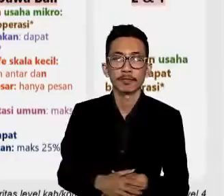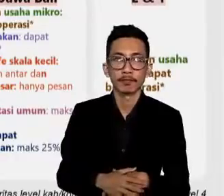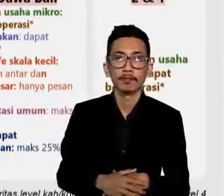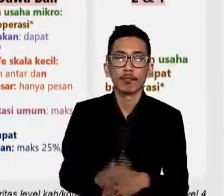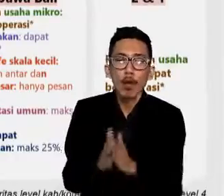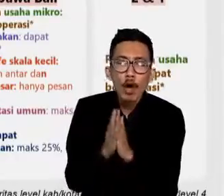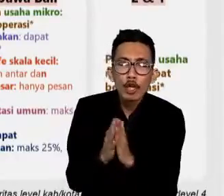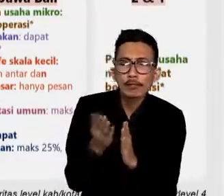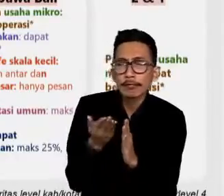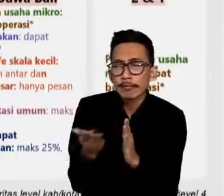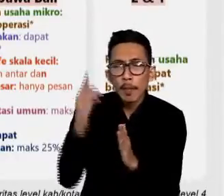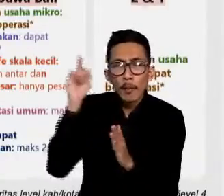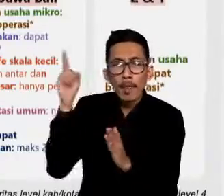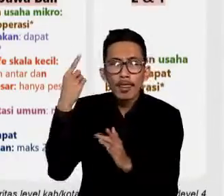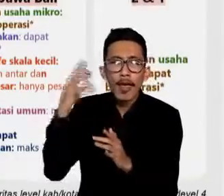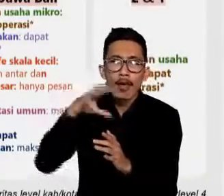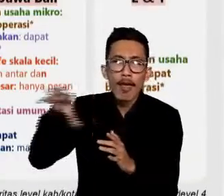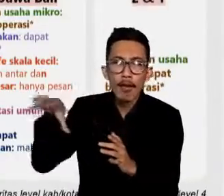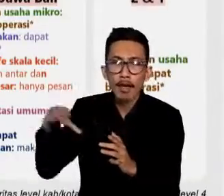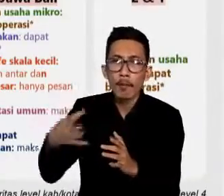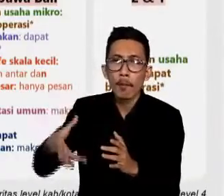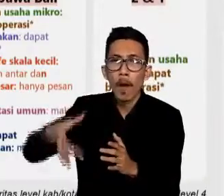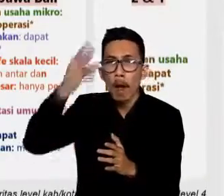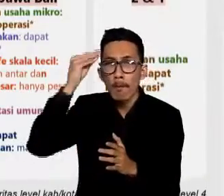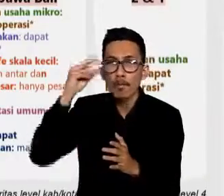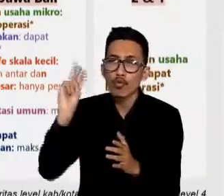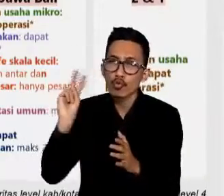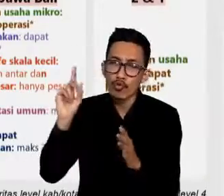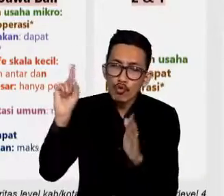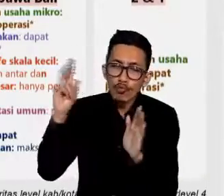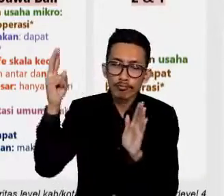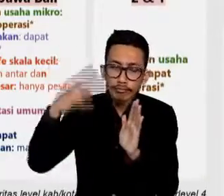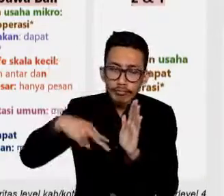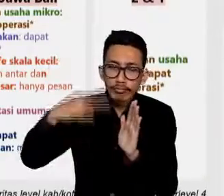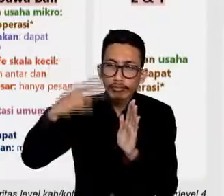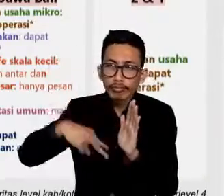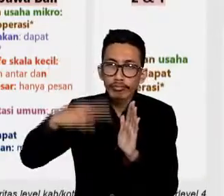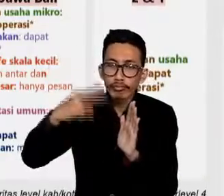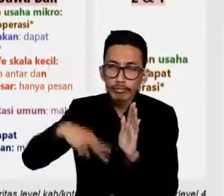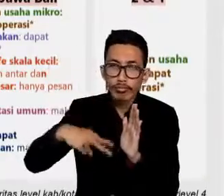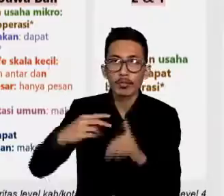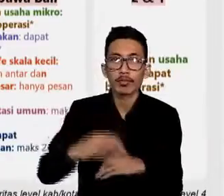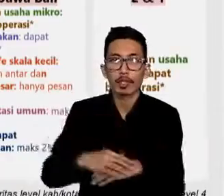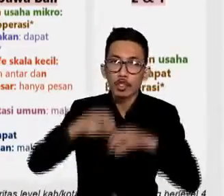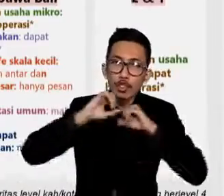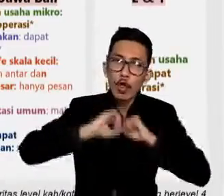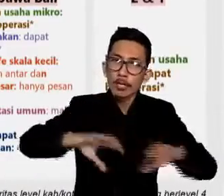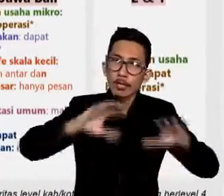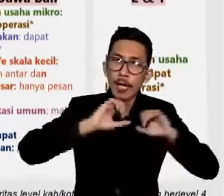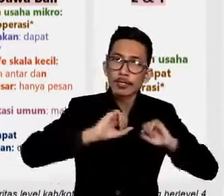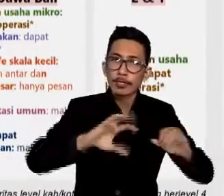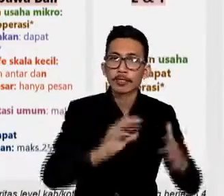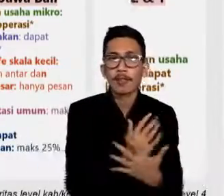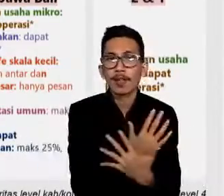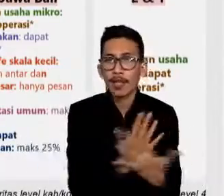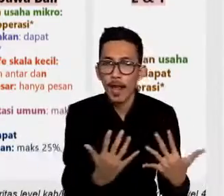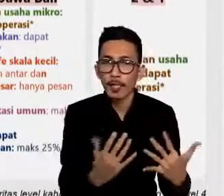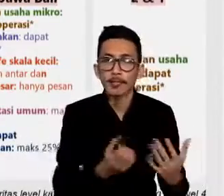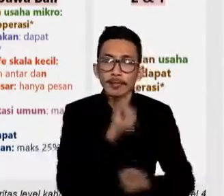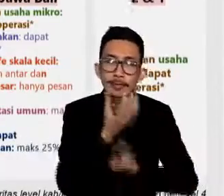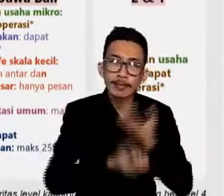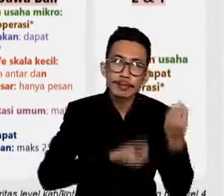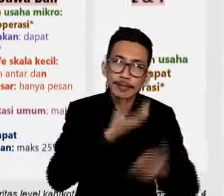daerah dapat memahami betul isi kebijakan dan mensosialisasikannya dengan Massive kepada masyarakat